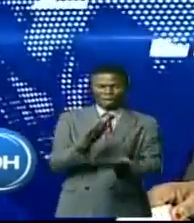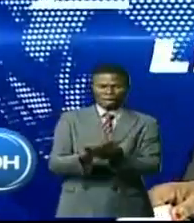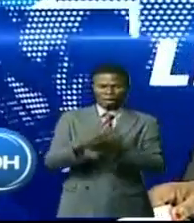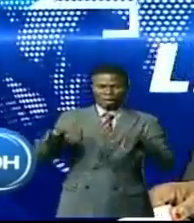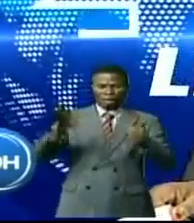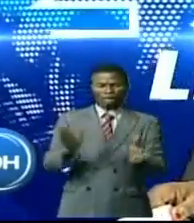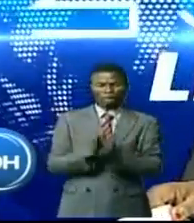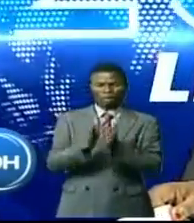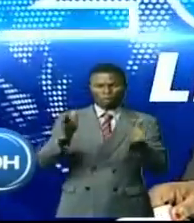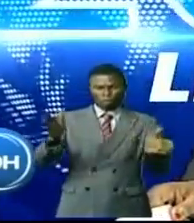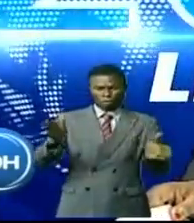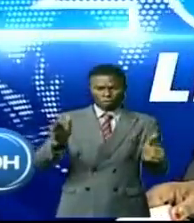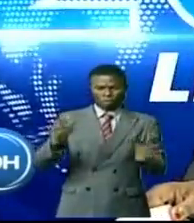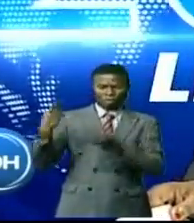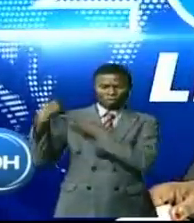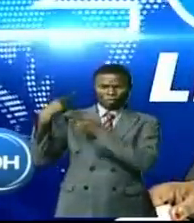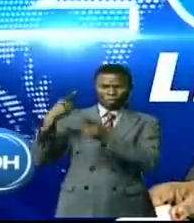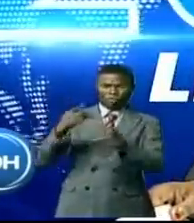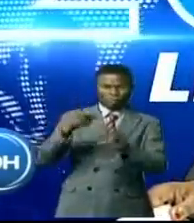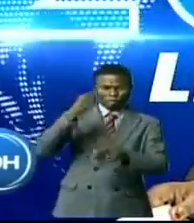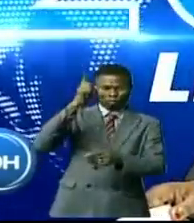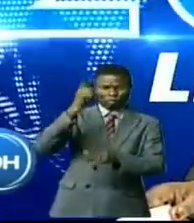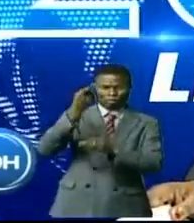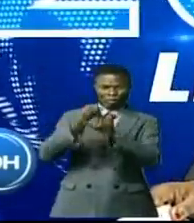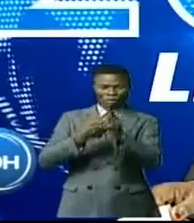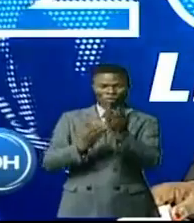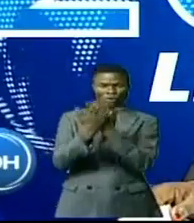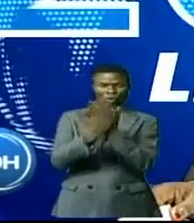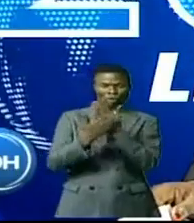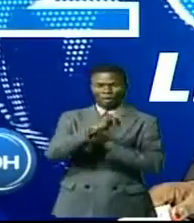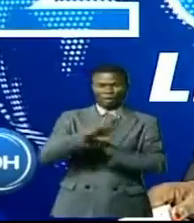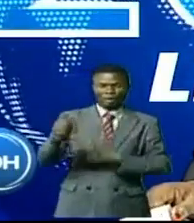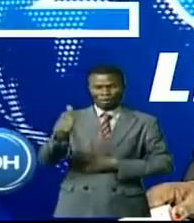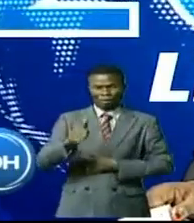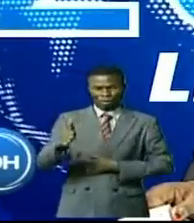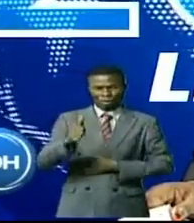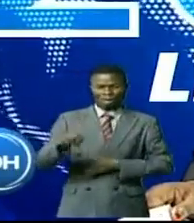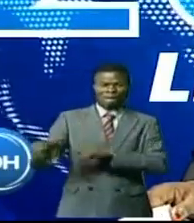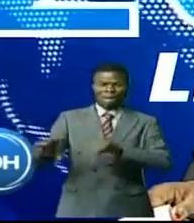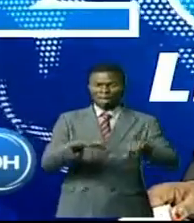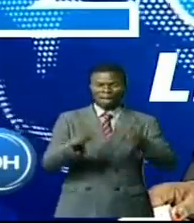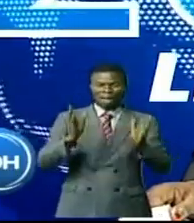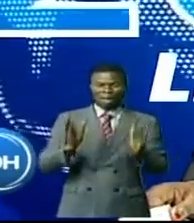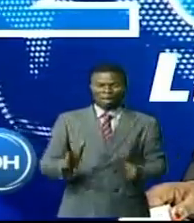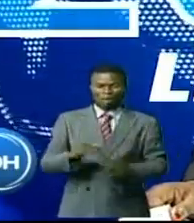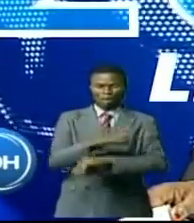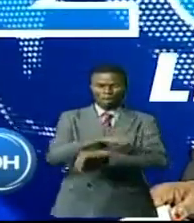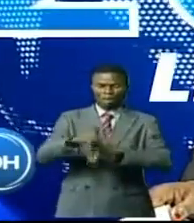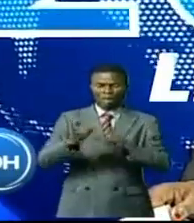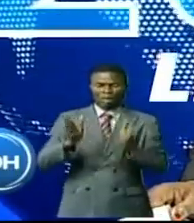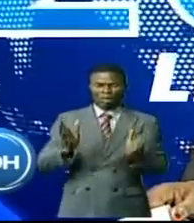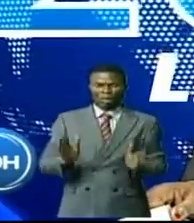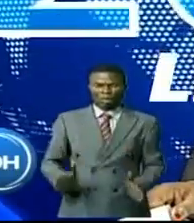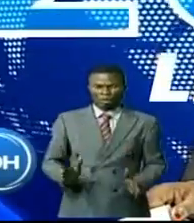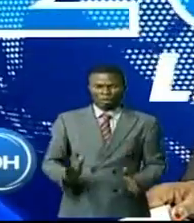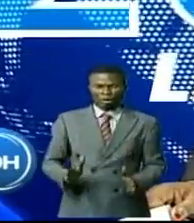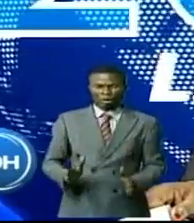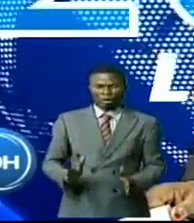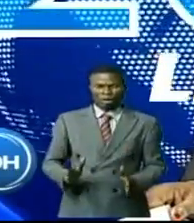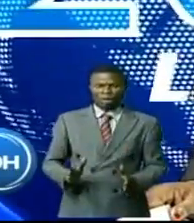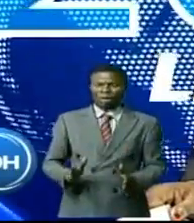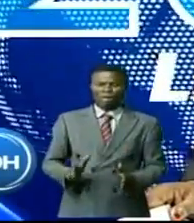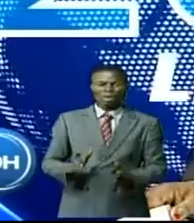en général. Depuis le 1er juillet 2021, en effet, les actionnaires administrateurs n'ont plus